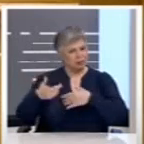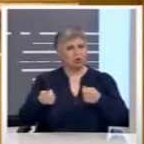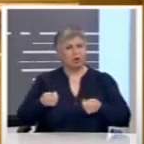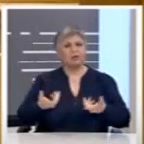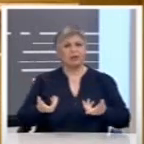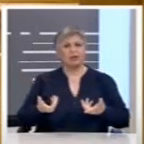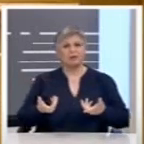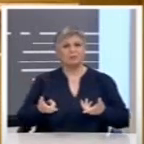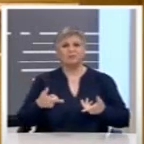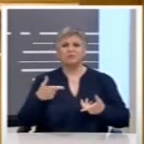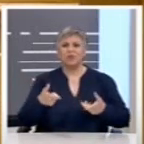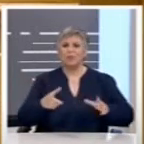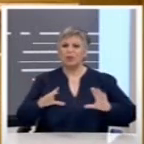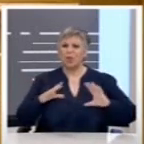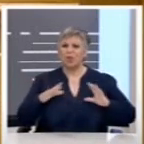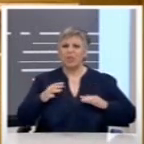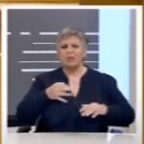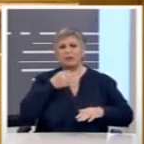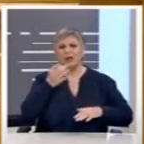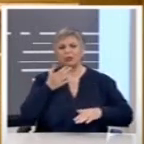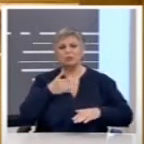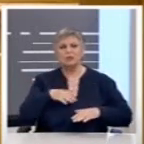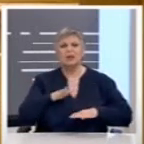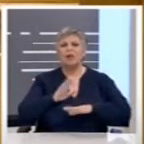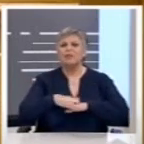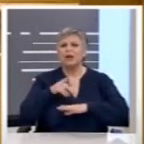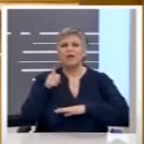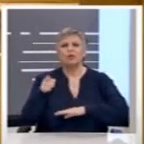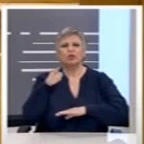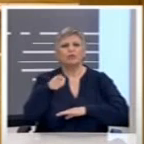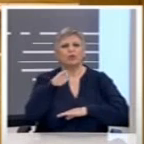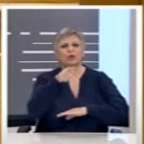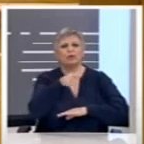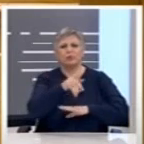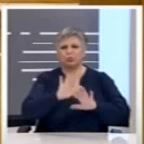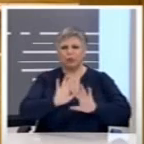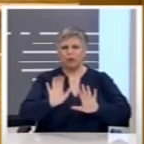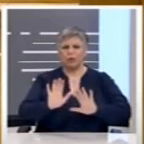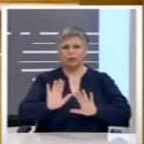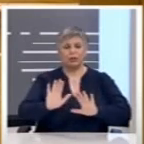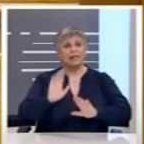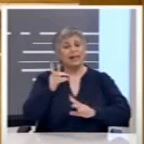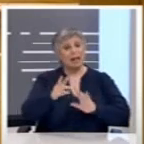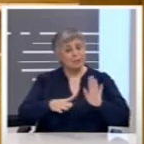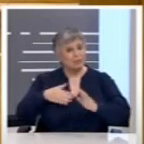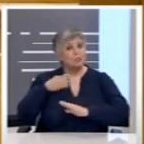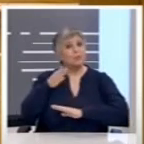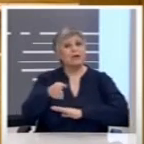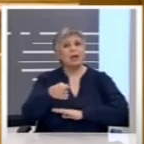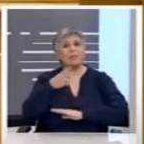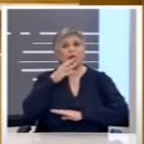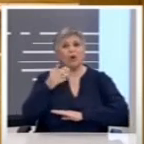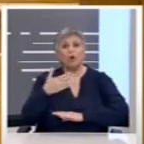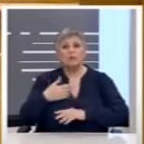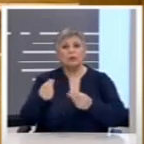θέλαμε να υπερρύψουμε ευθύνες σε κανέναν. Πήγαμε εκεί γιατί θέλαμε να λύσουμε το πρόβλημα. Και η απόδειξη ότι θέλαμε να λύσουμε το πρόβλημα